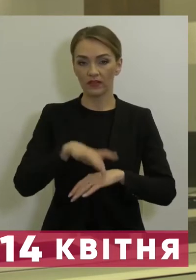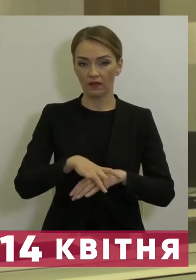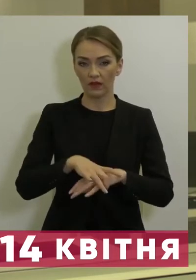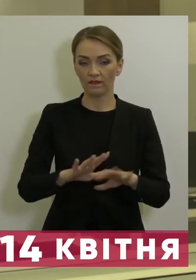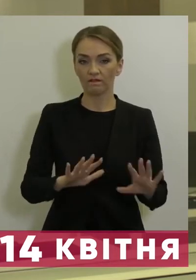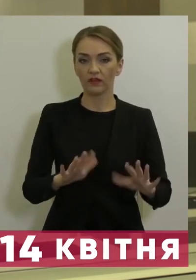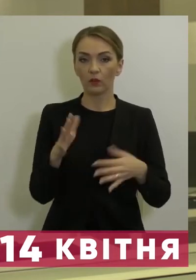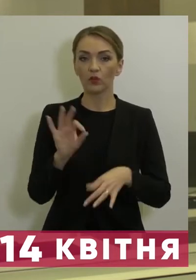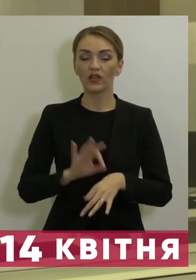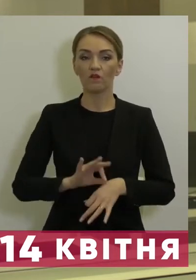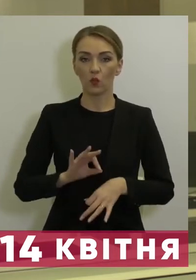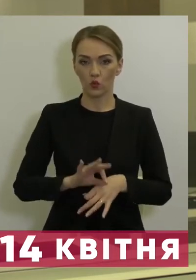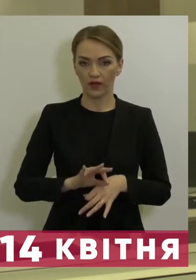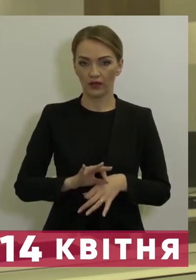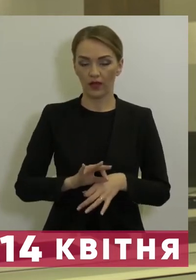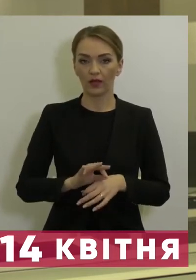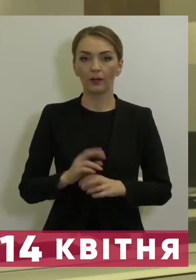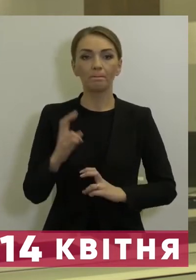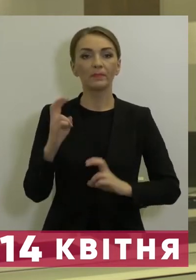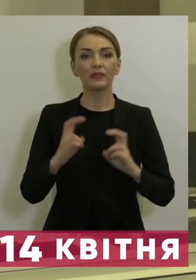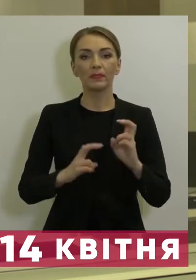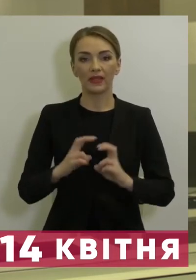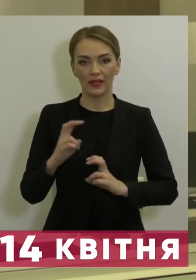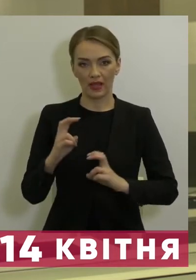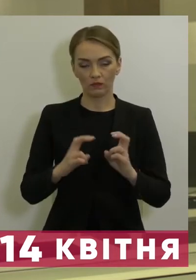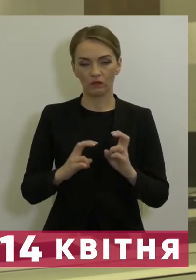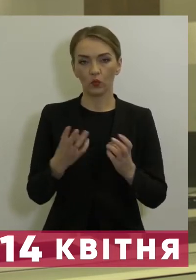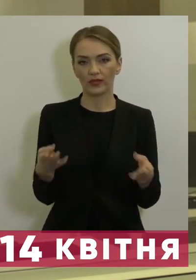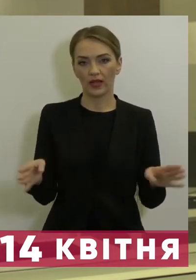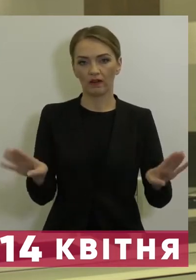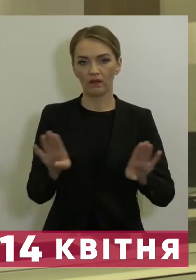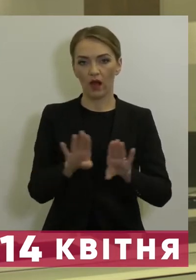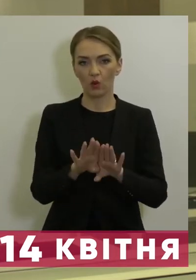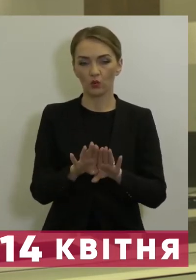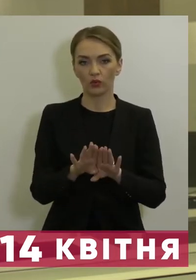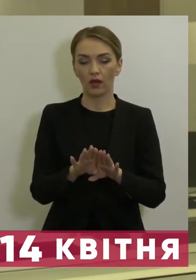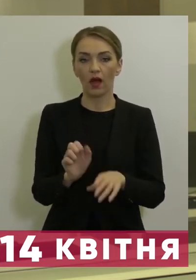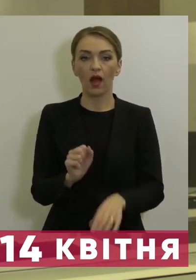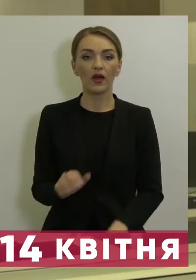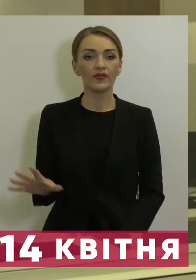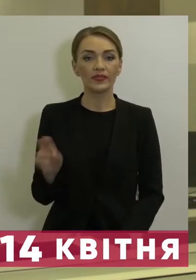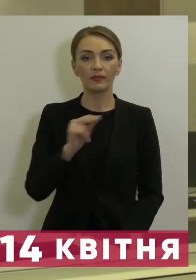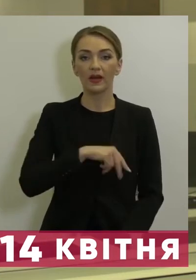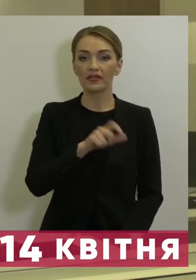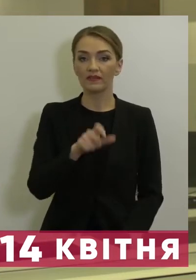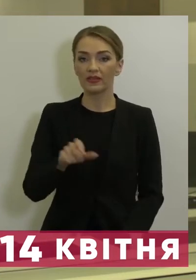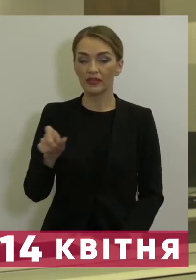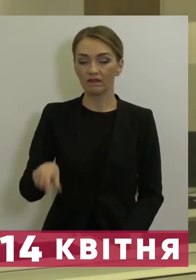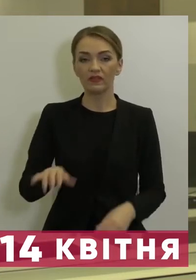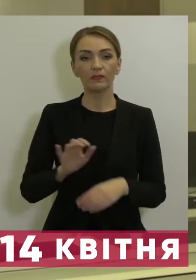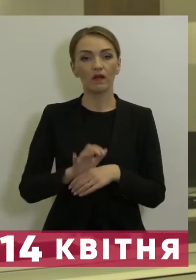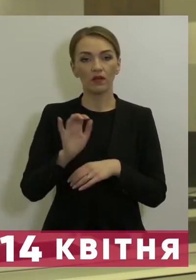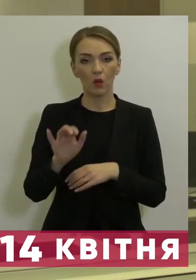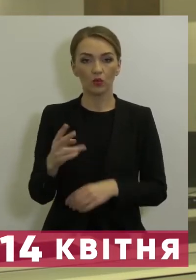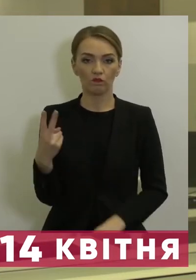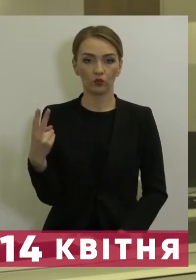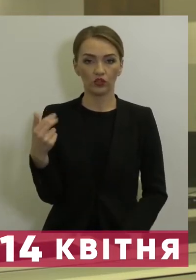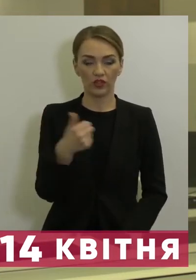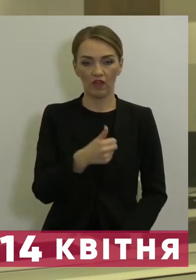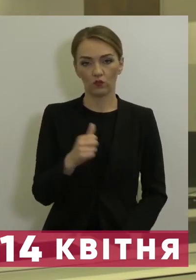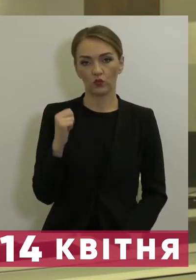виявлять випадок захворювання, підприємство закривають. А усіх працівників відправляють на